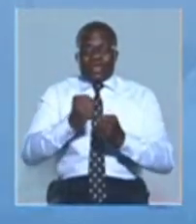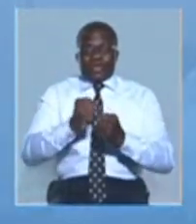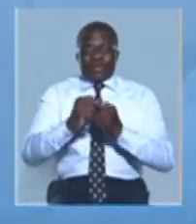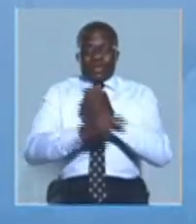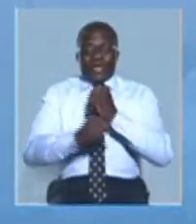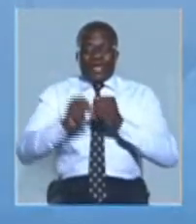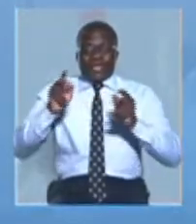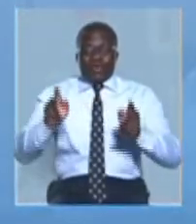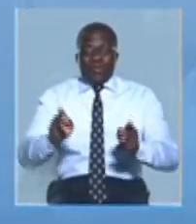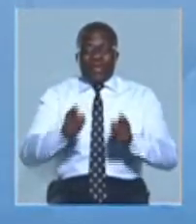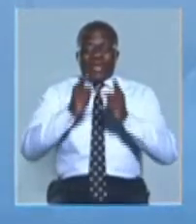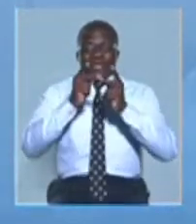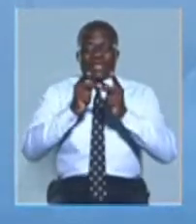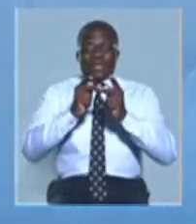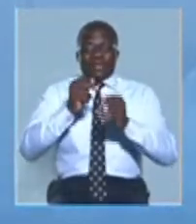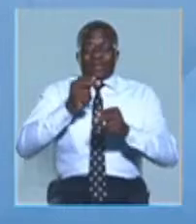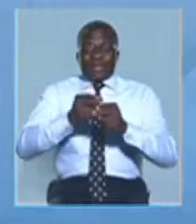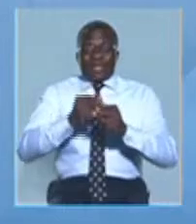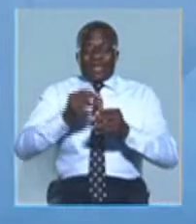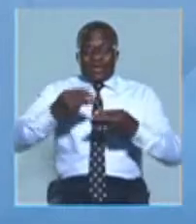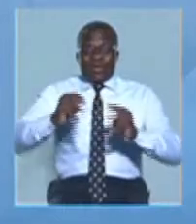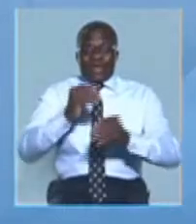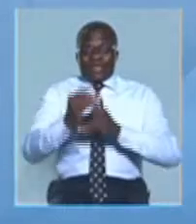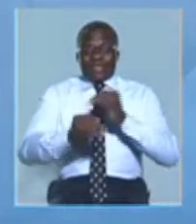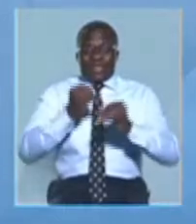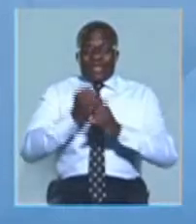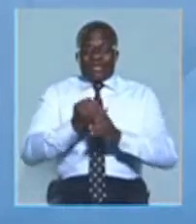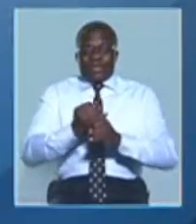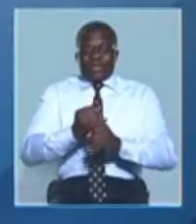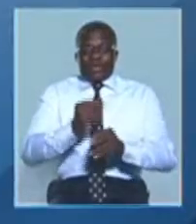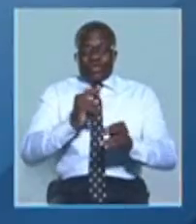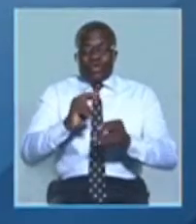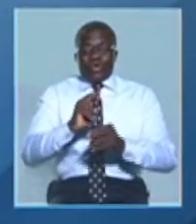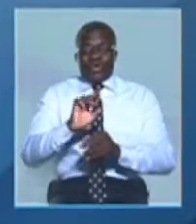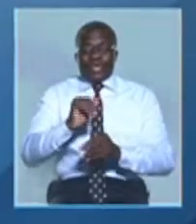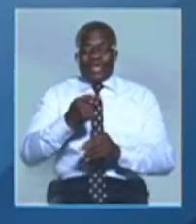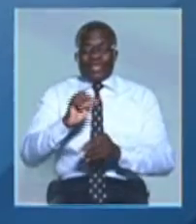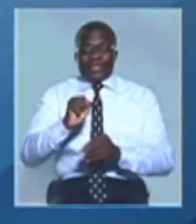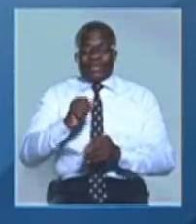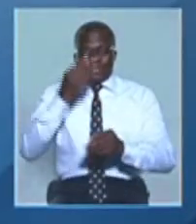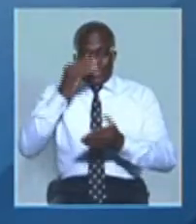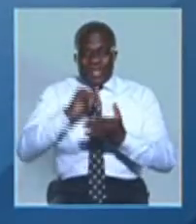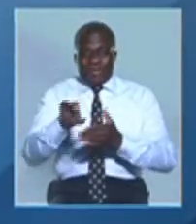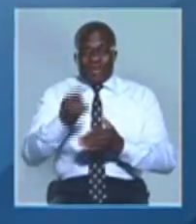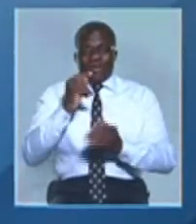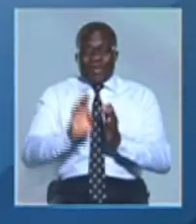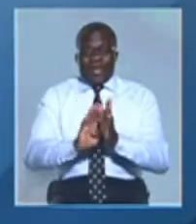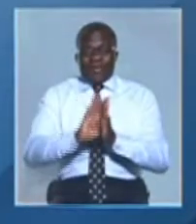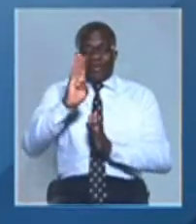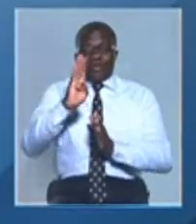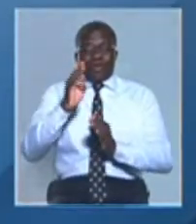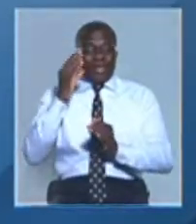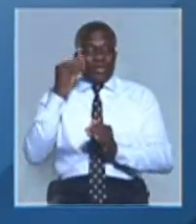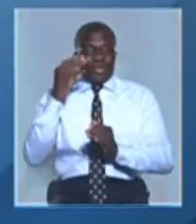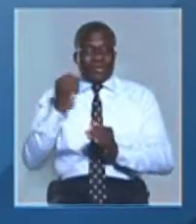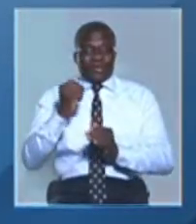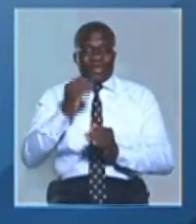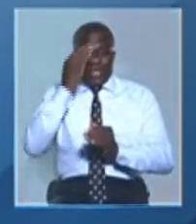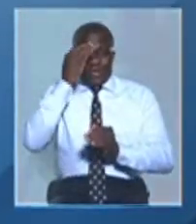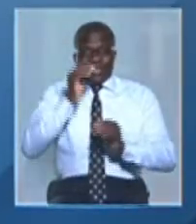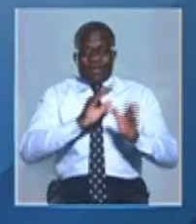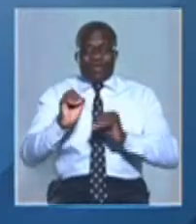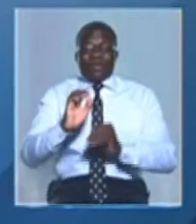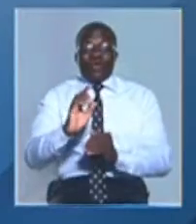région parisienne et dénommé Marché international de Rungis. À ce titre, elle a développé une expertise et un